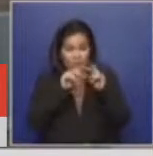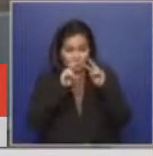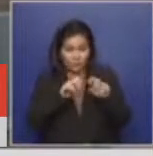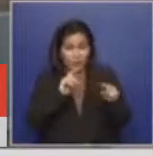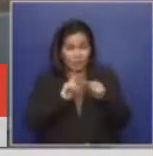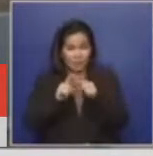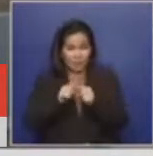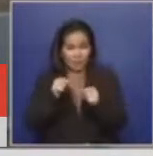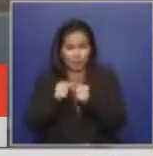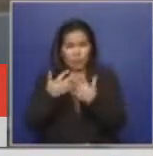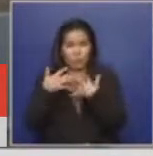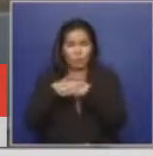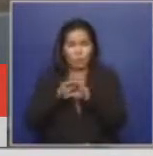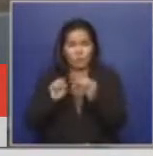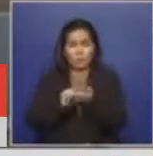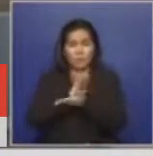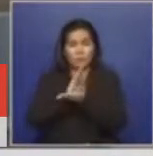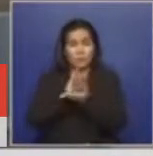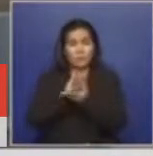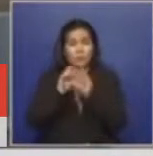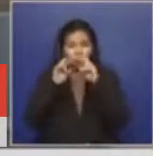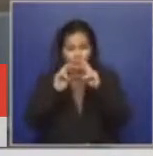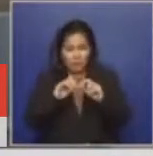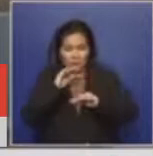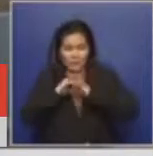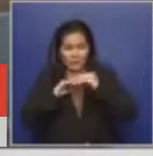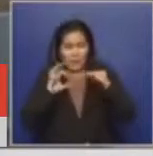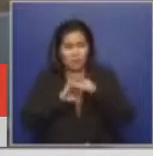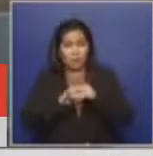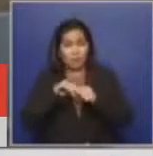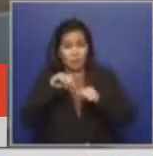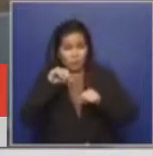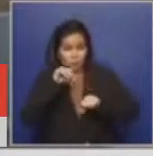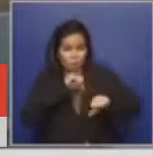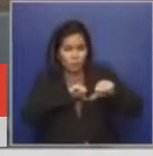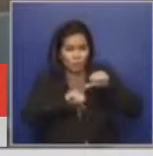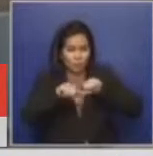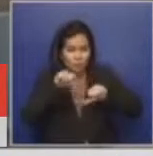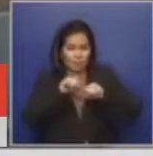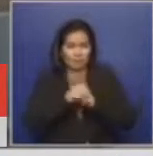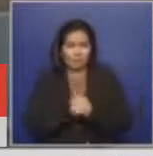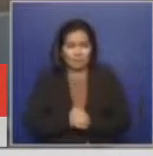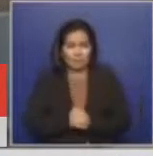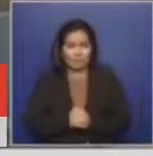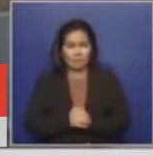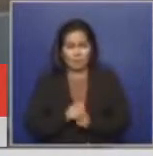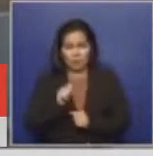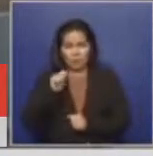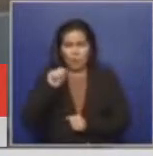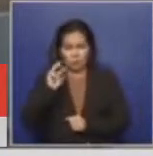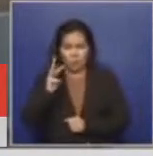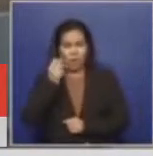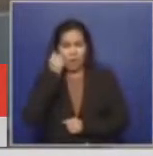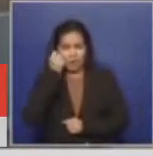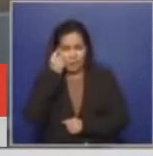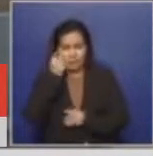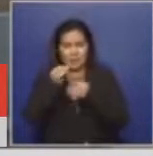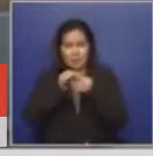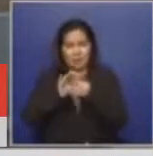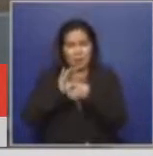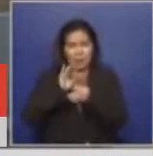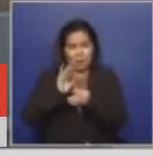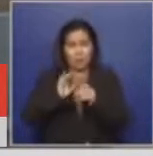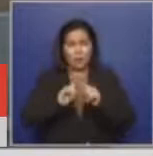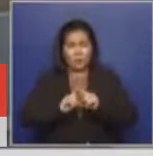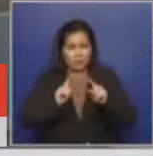ถาบันวิจัยนะครับและพัฒนาด้านวิทยาศาสตร์ซึ่งอันนี้ก็เข้าใจนะครับแต่ว่าผมยังไม่เชื่อมั่นนะครับว่าสถาบันวั